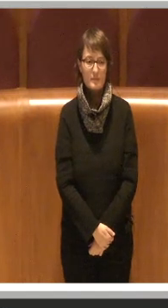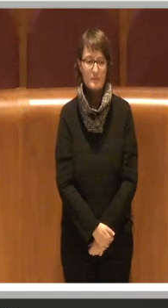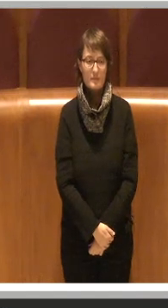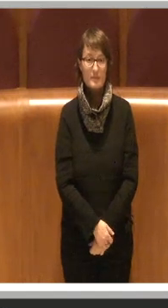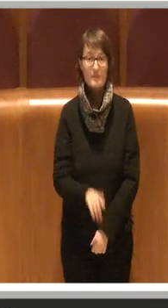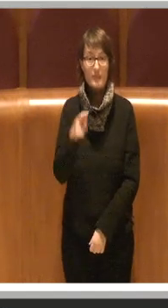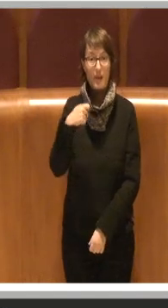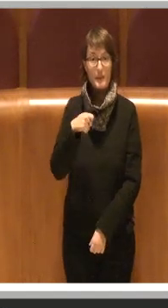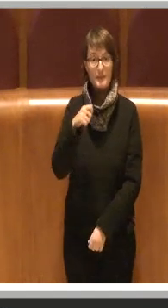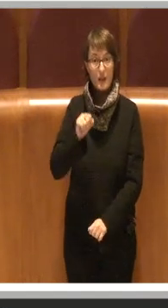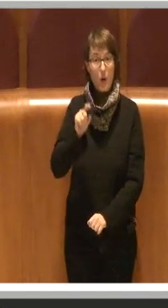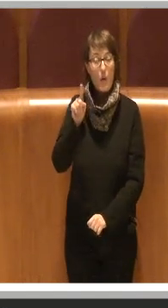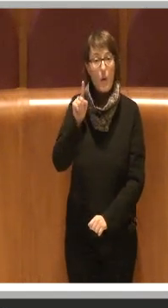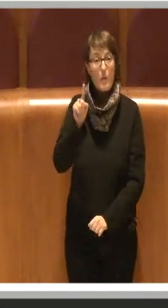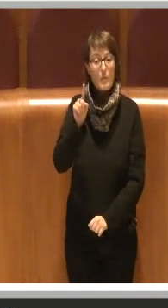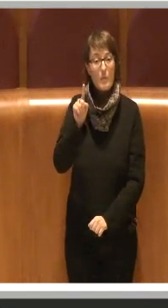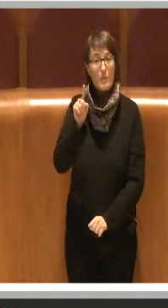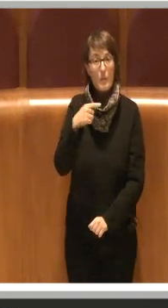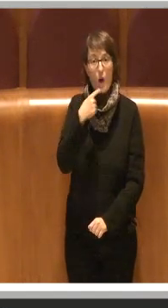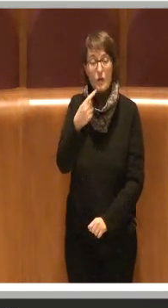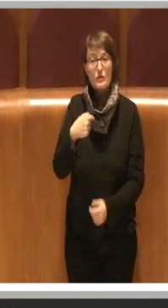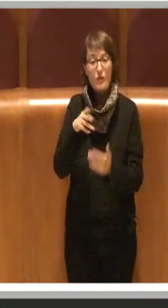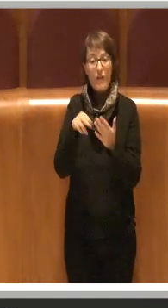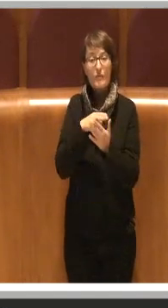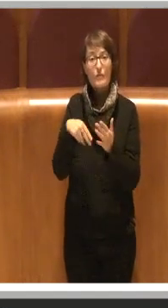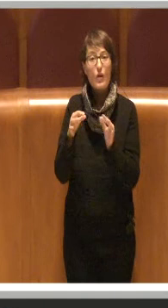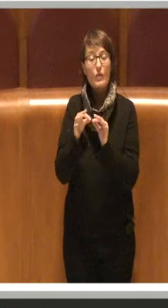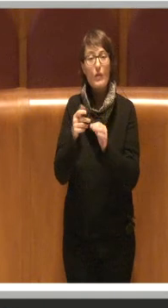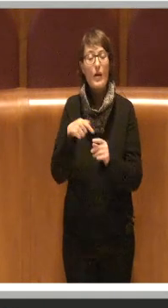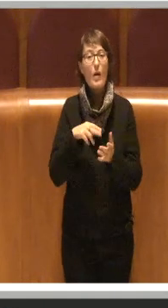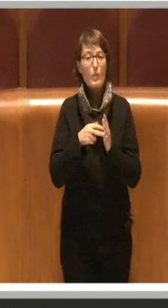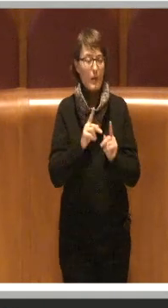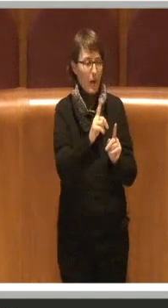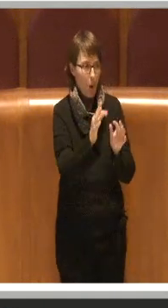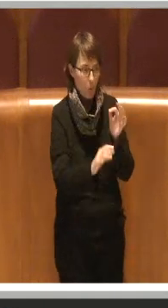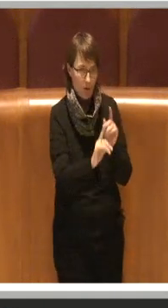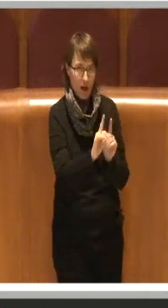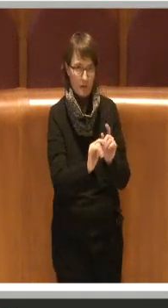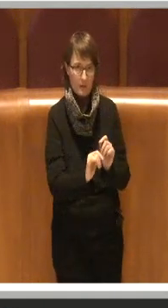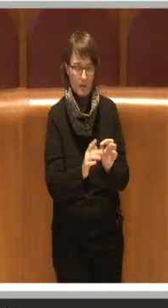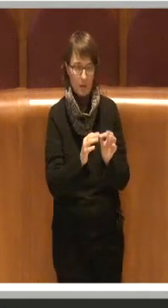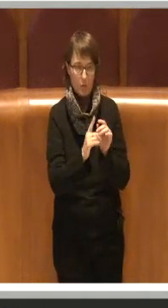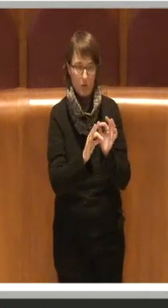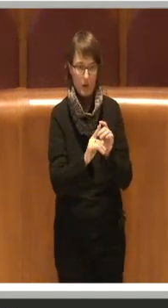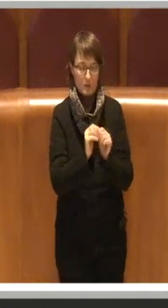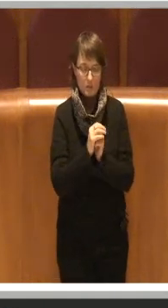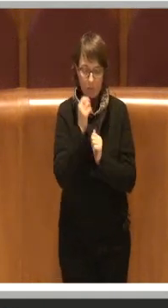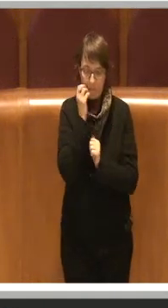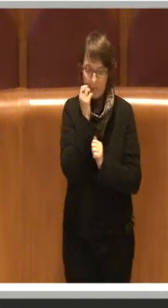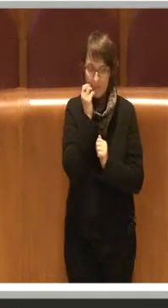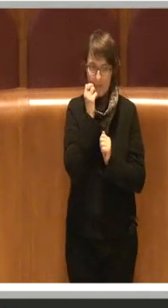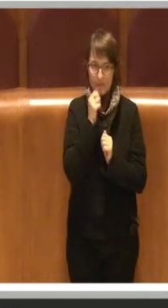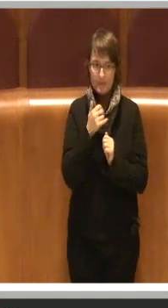Presidente, posso consegnare il mio voto favorevole perché ho un problema con un attimo solo, consigliere, solo un istante. Ciao, prima